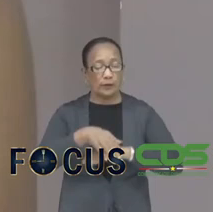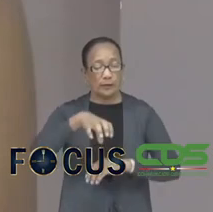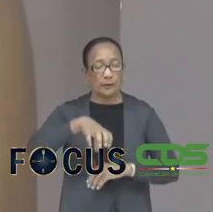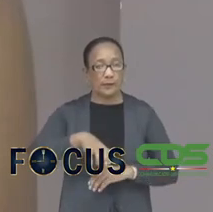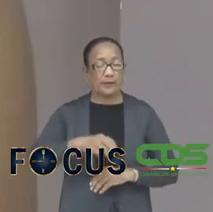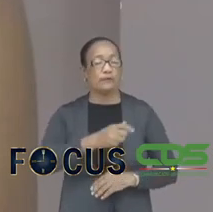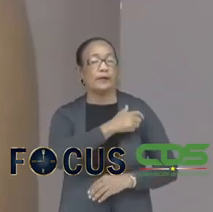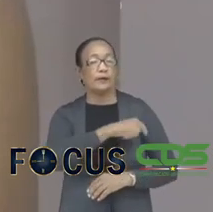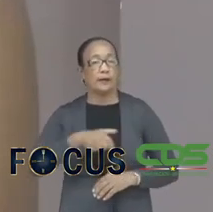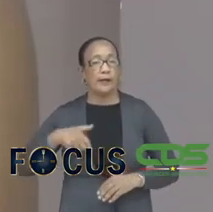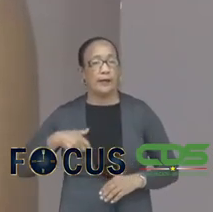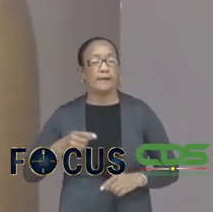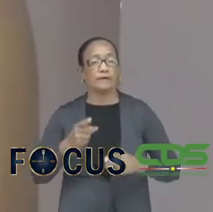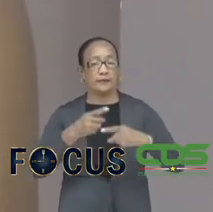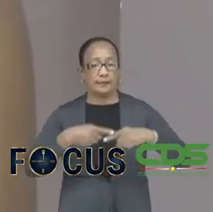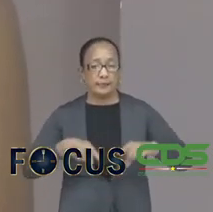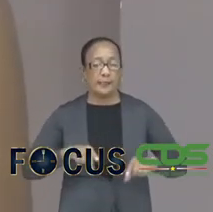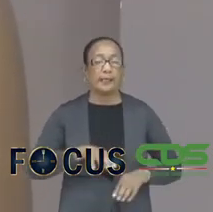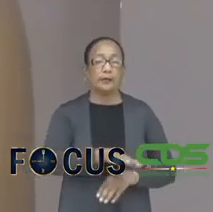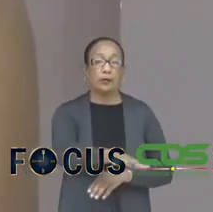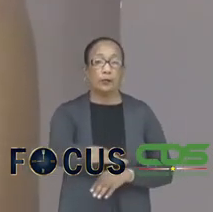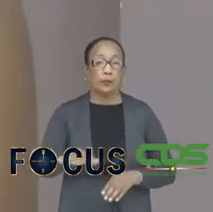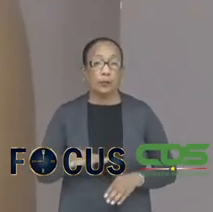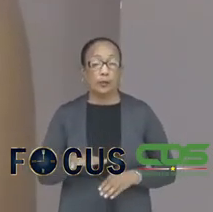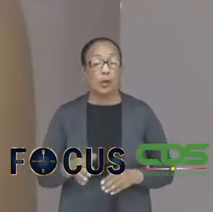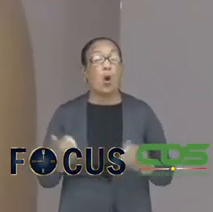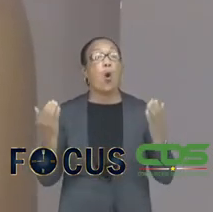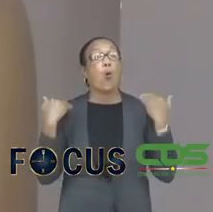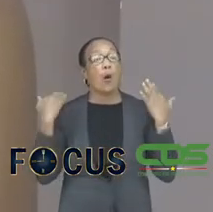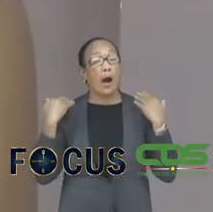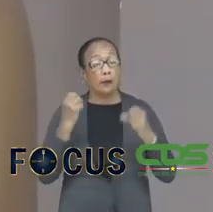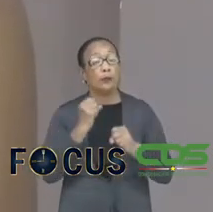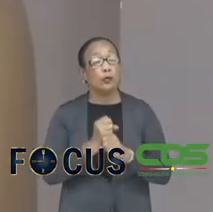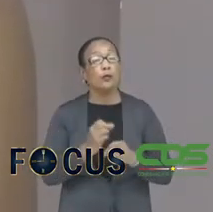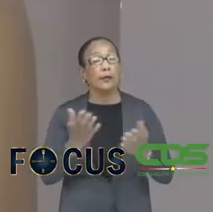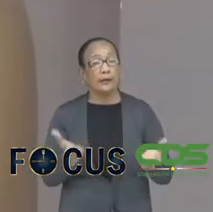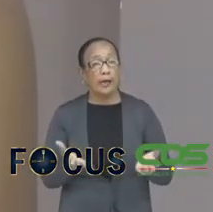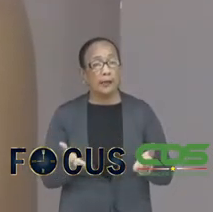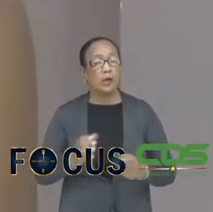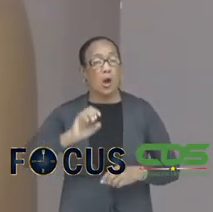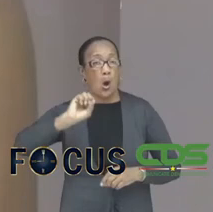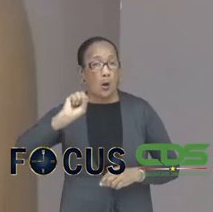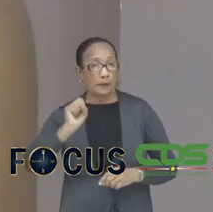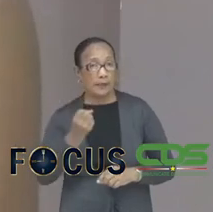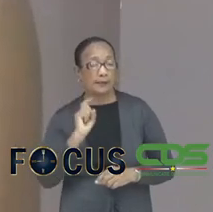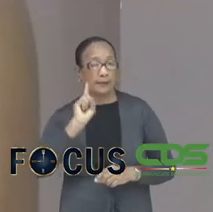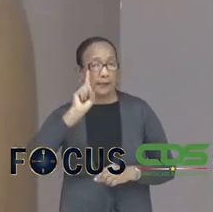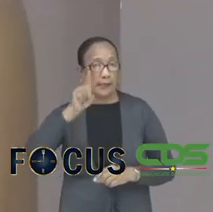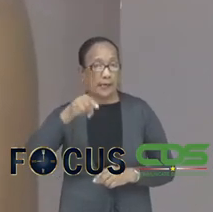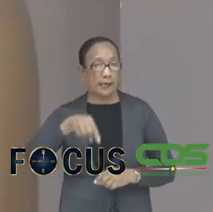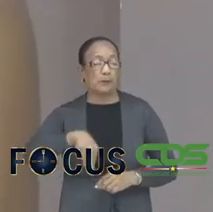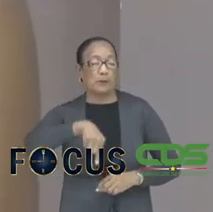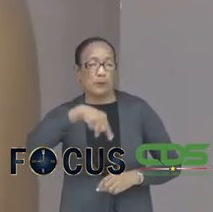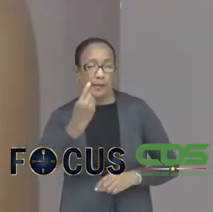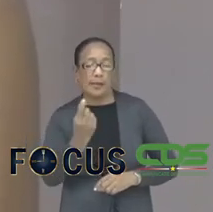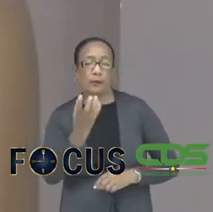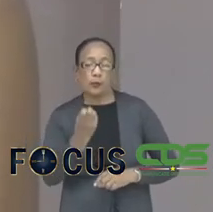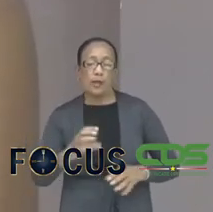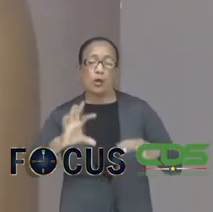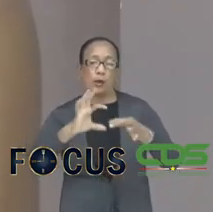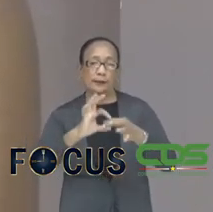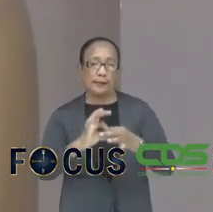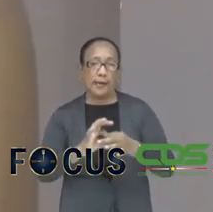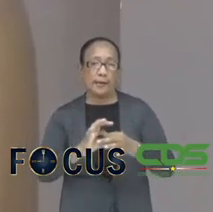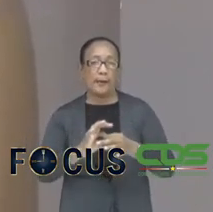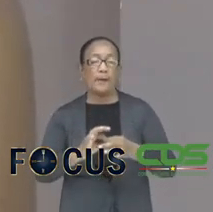en verschillende buurten. De reden dat wij dit doen, heeft er allemaal mee te maken dat wij meer in contact willen zijn